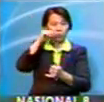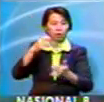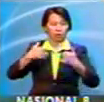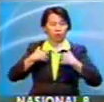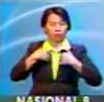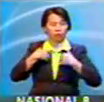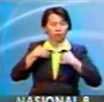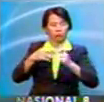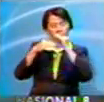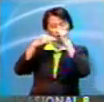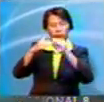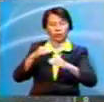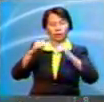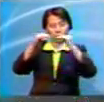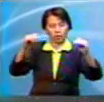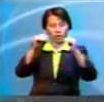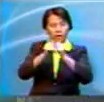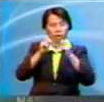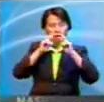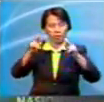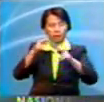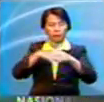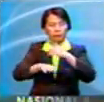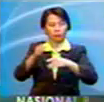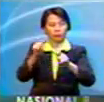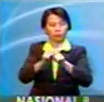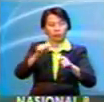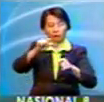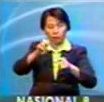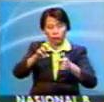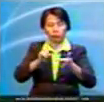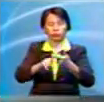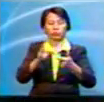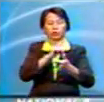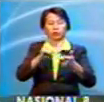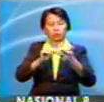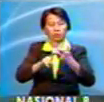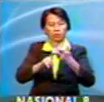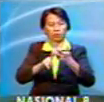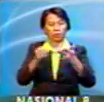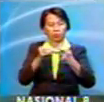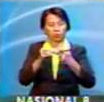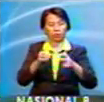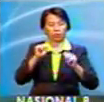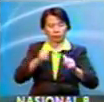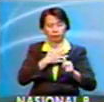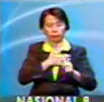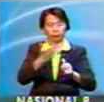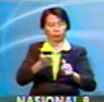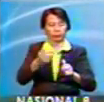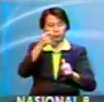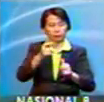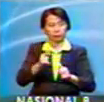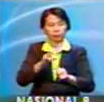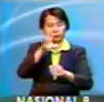confidence level now with the resolution passed in IGO, and more effort is taking